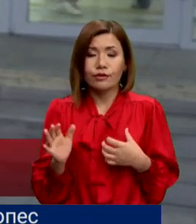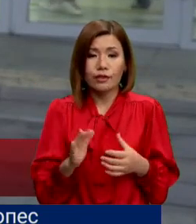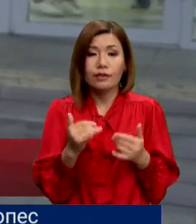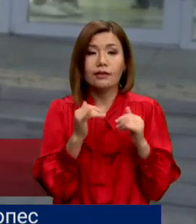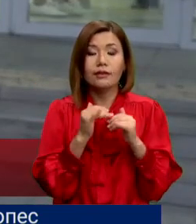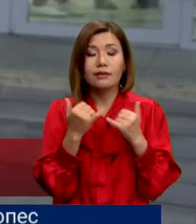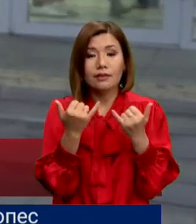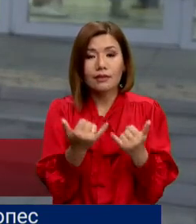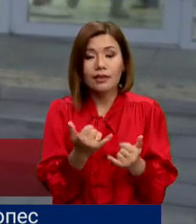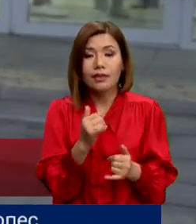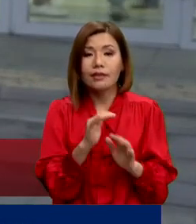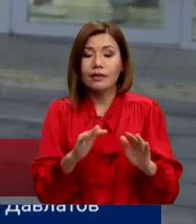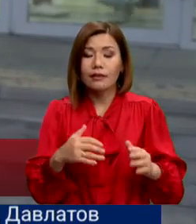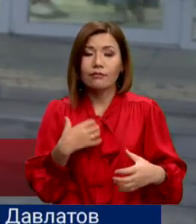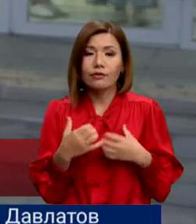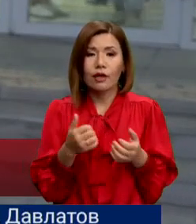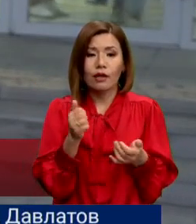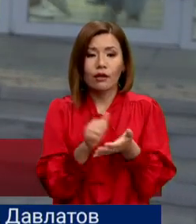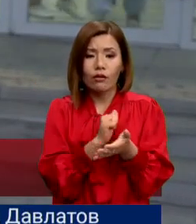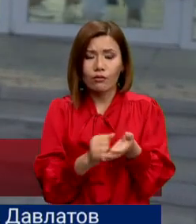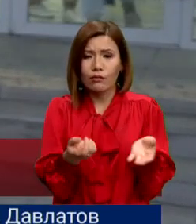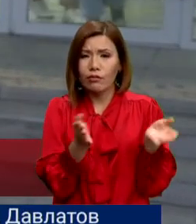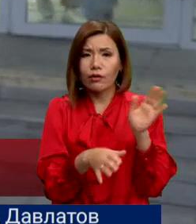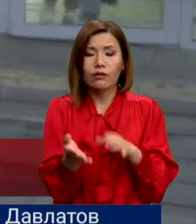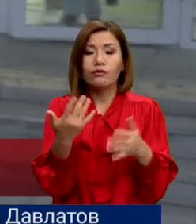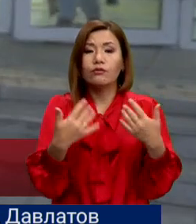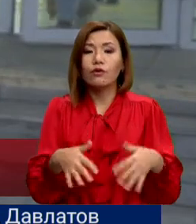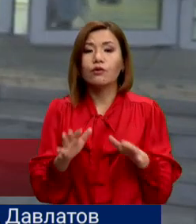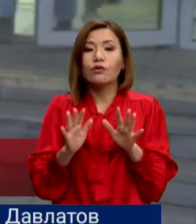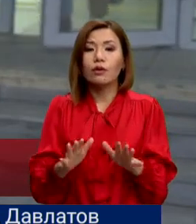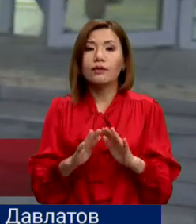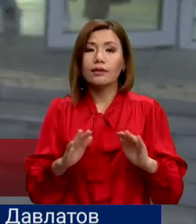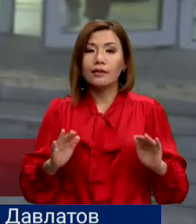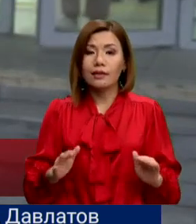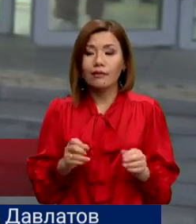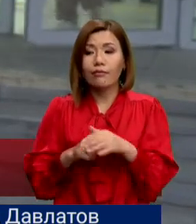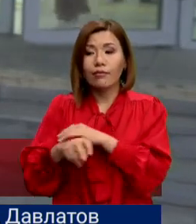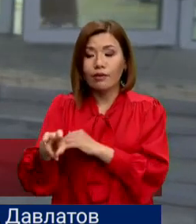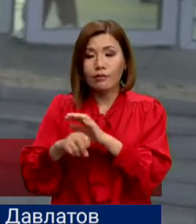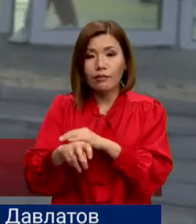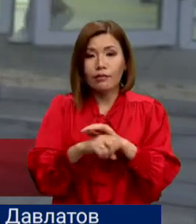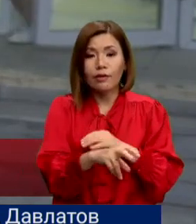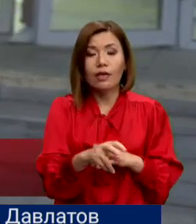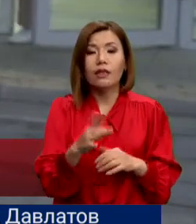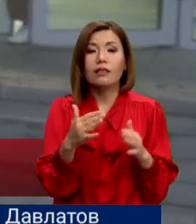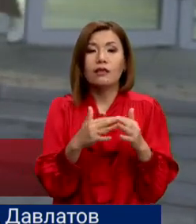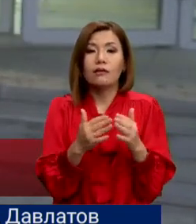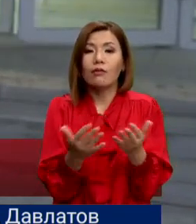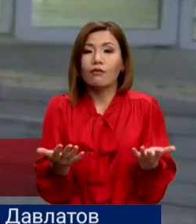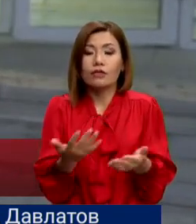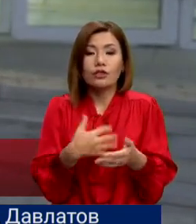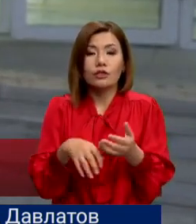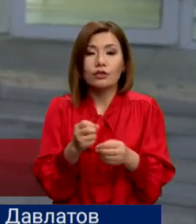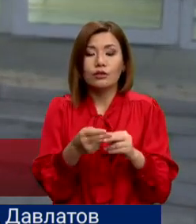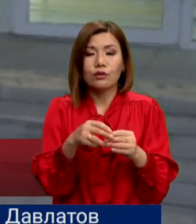за детей. И документы все поставляли мы. Хватили только детей и бежать, а домов-то только одни